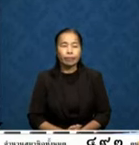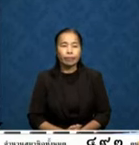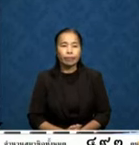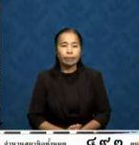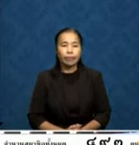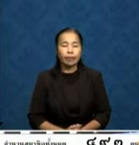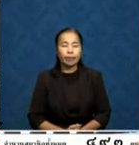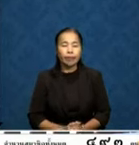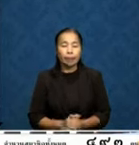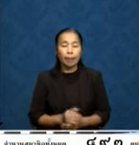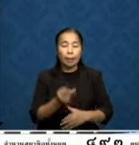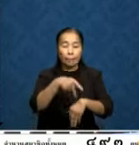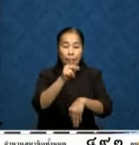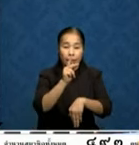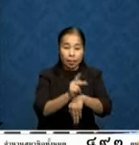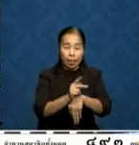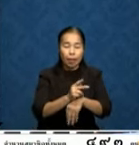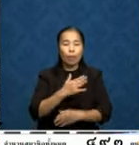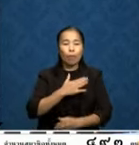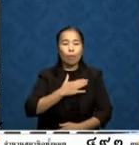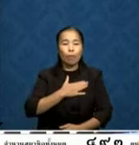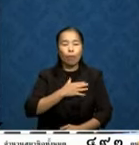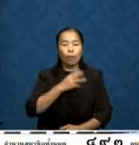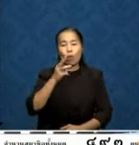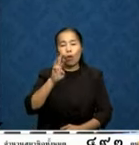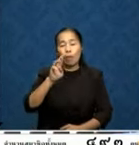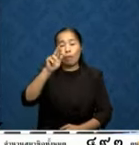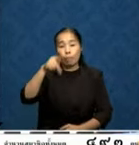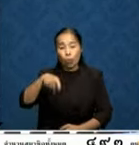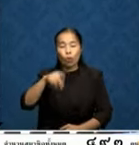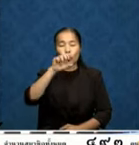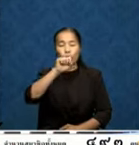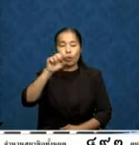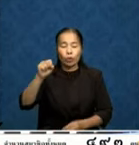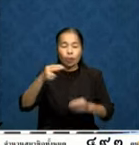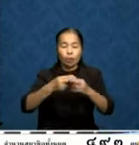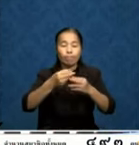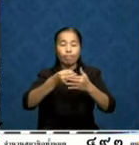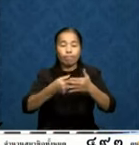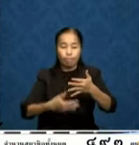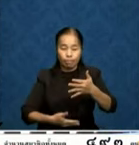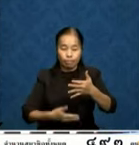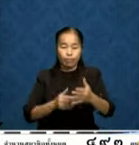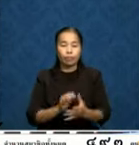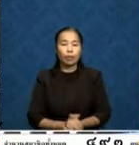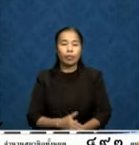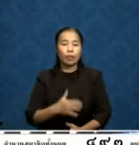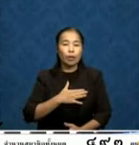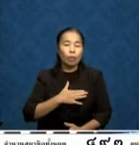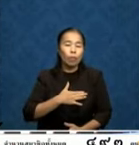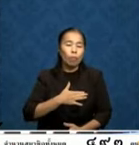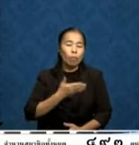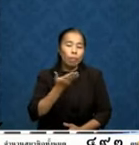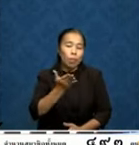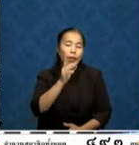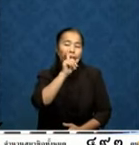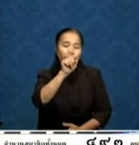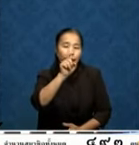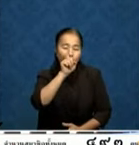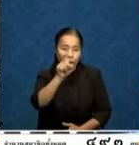กราบเรียนประธานสภาที่เคารพผมวรภพวิริยโรจน์ผู้แทนราษฎรบัญชีรายชื่อครับวันนี้ขออนุญาตพิปายถามท